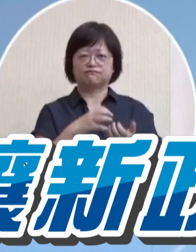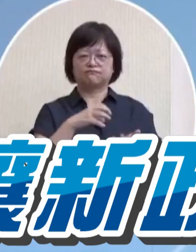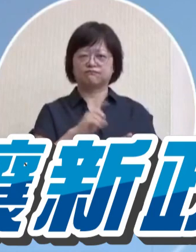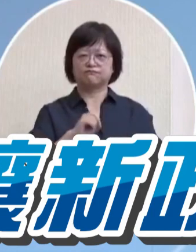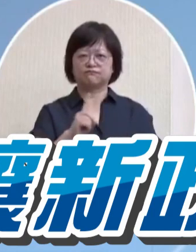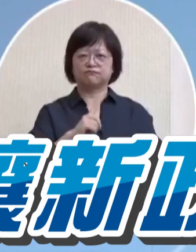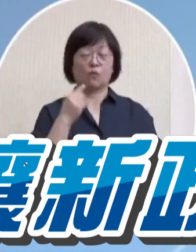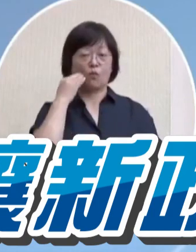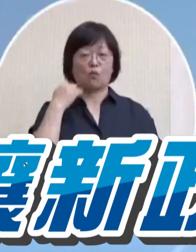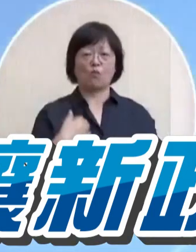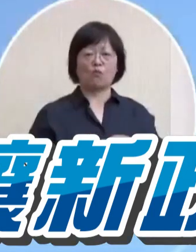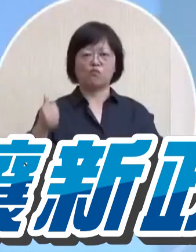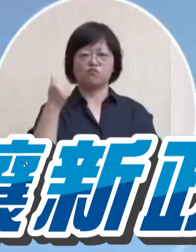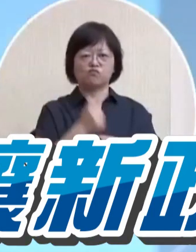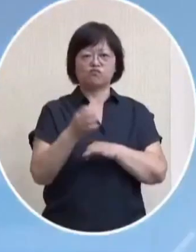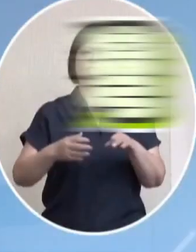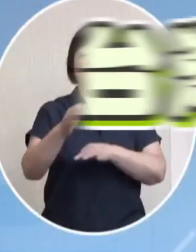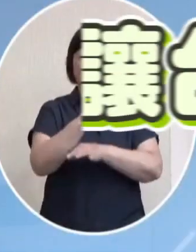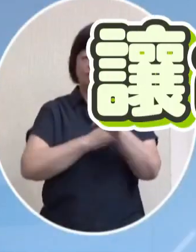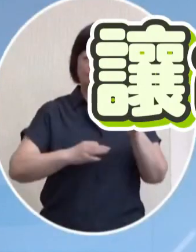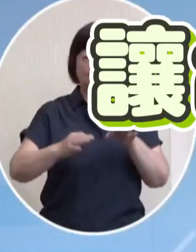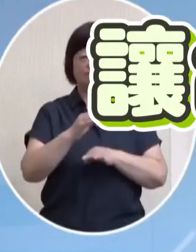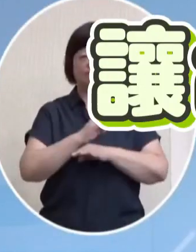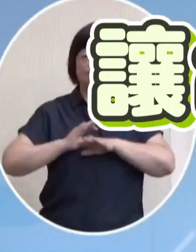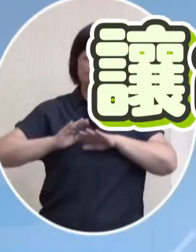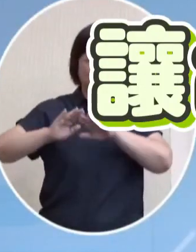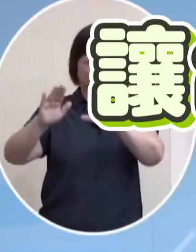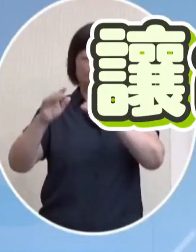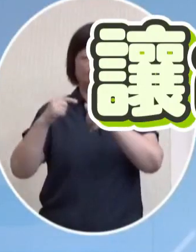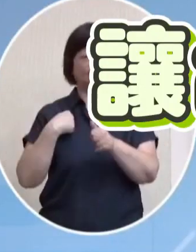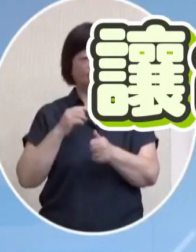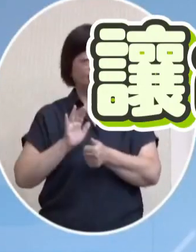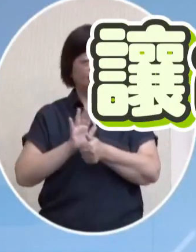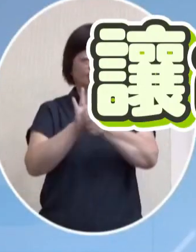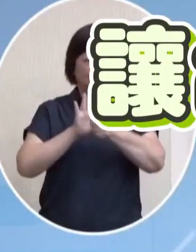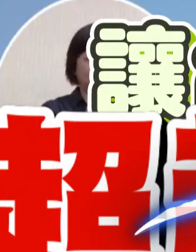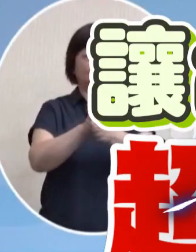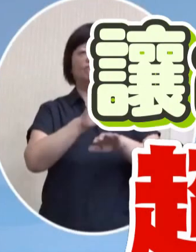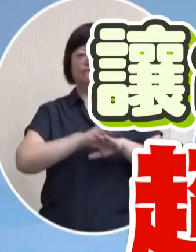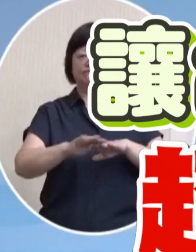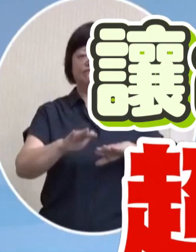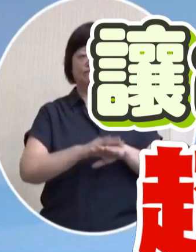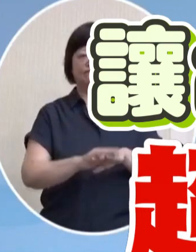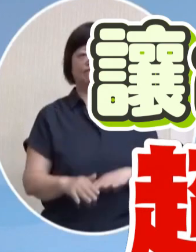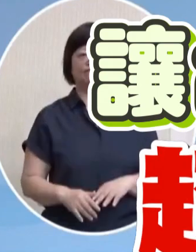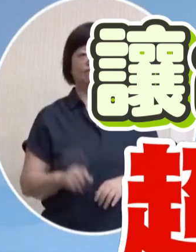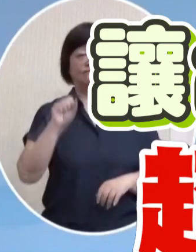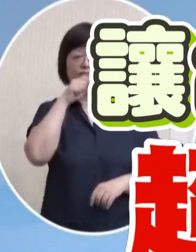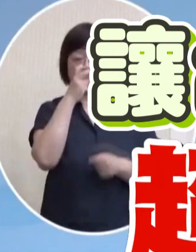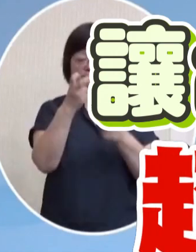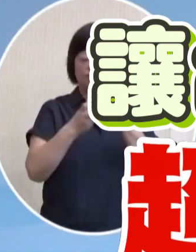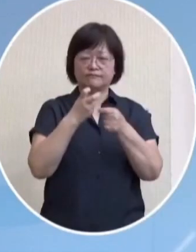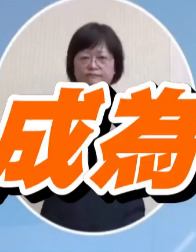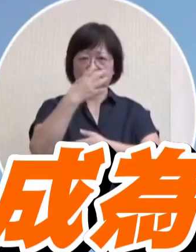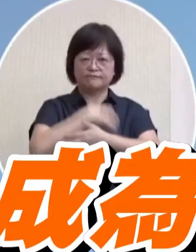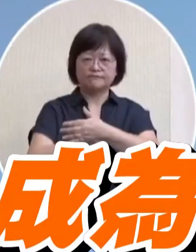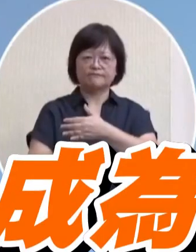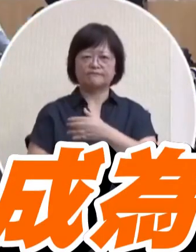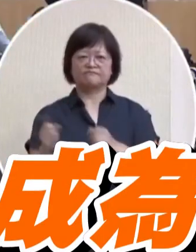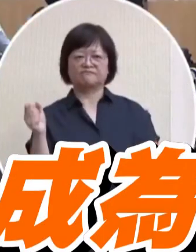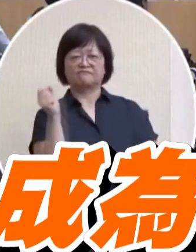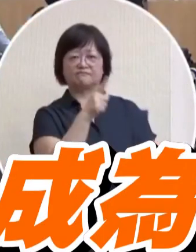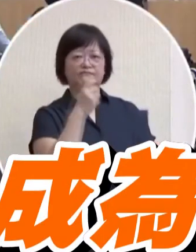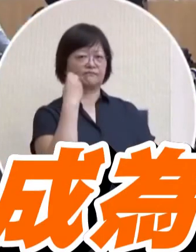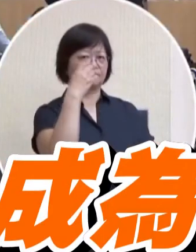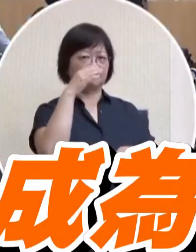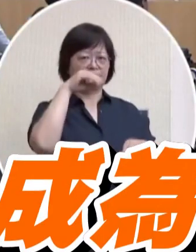经济成长率超过1倍，让台湾在20年内超越新加坡，成为亚洲